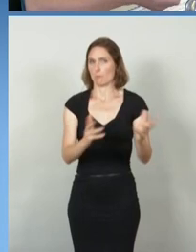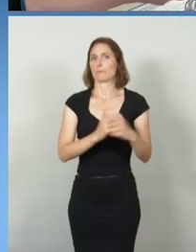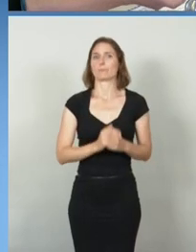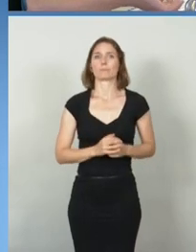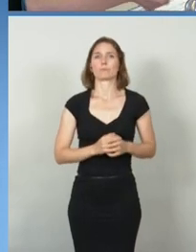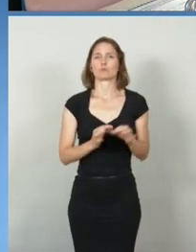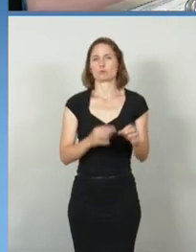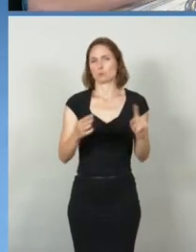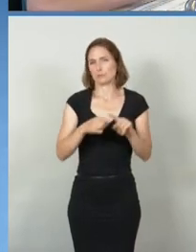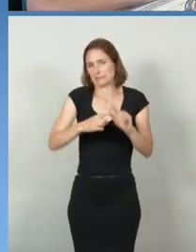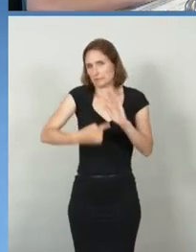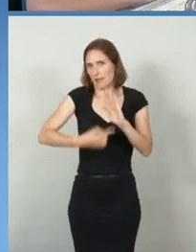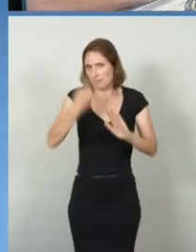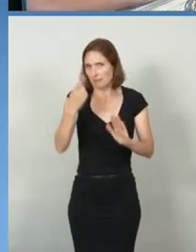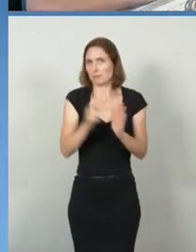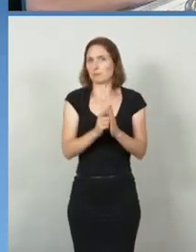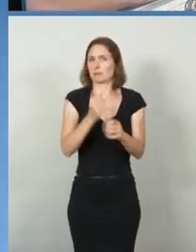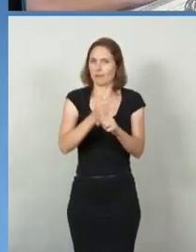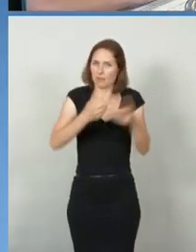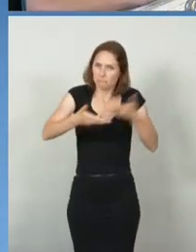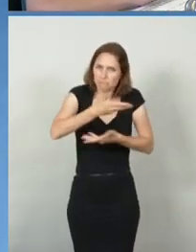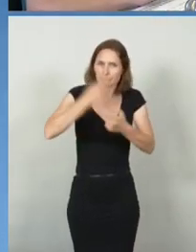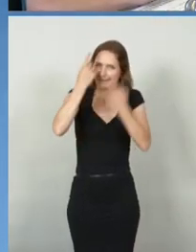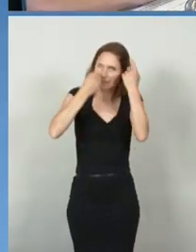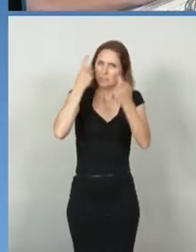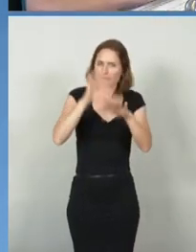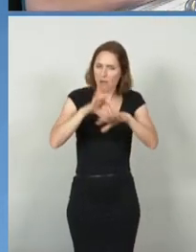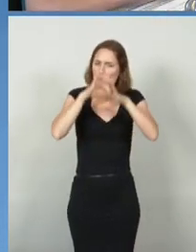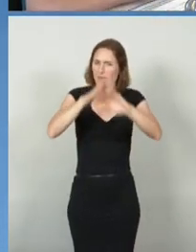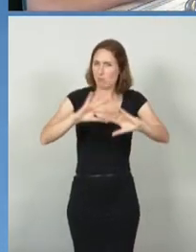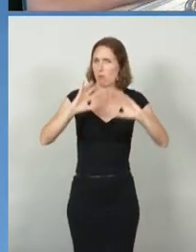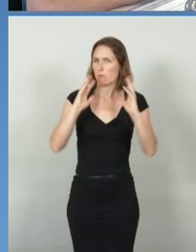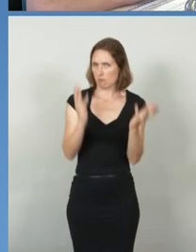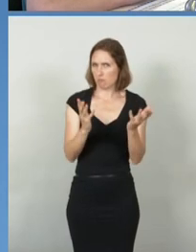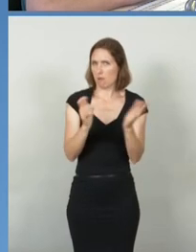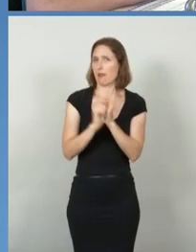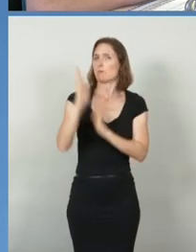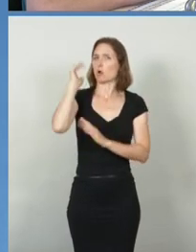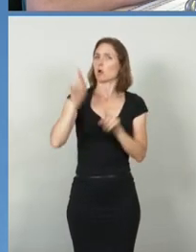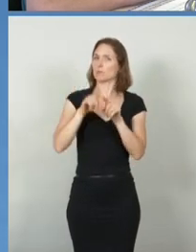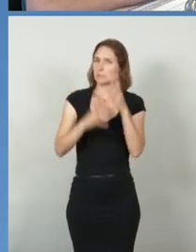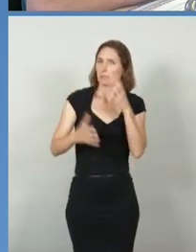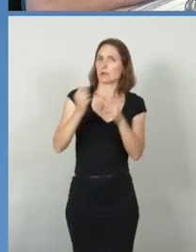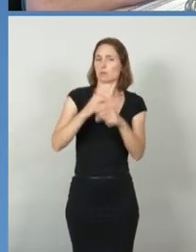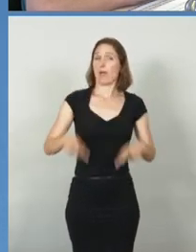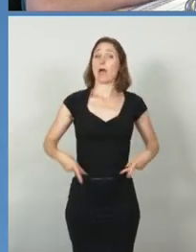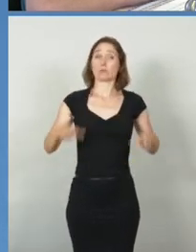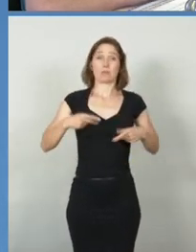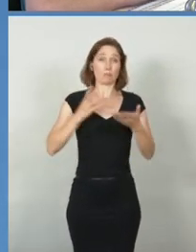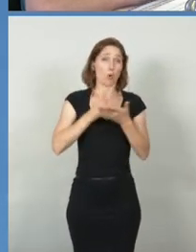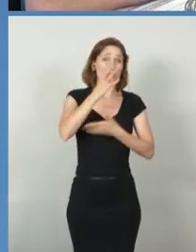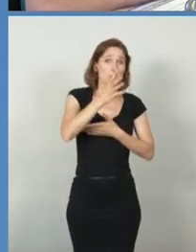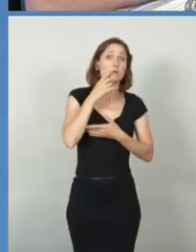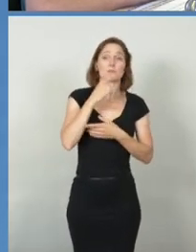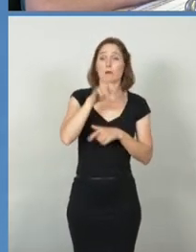du travail sur cette sur ces modalités d'accompagnement avec été aussi mobilisé un atelier de projet avec des citoyens et citoyens qui ont fait